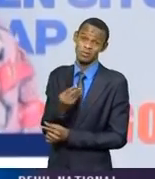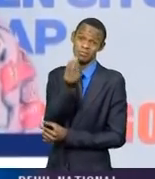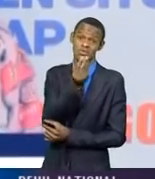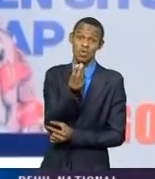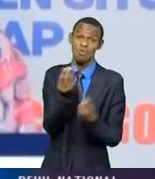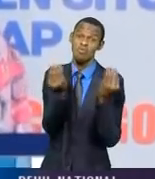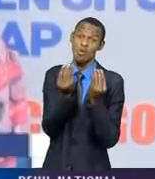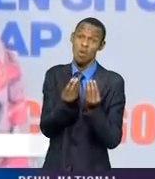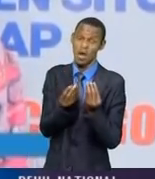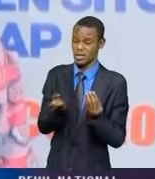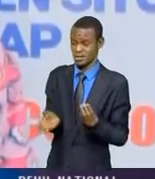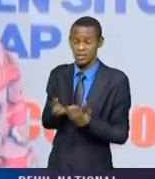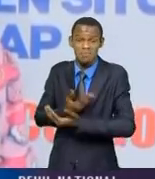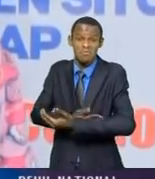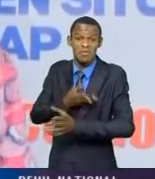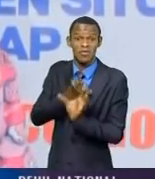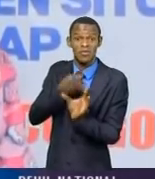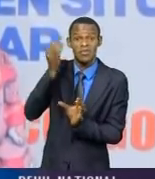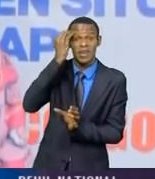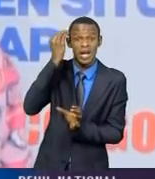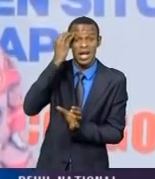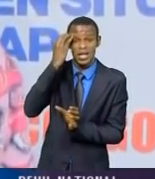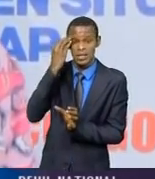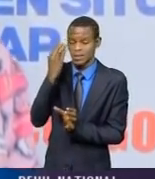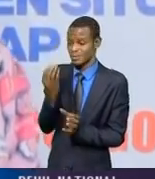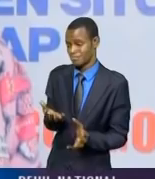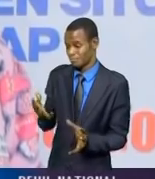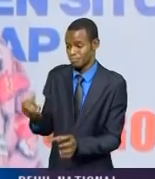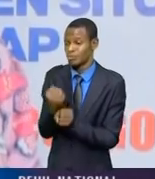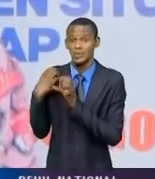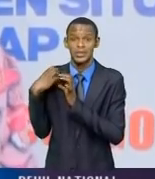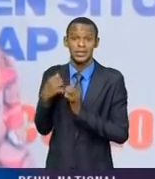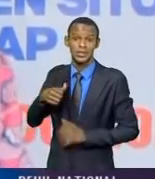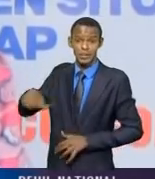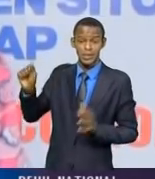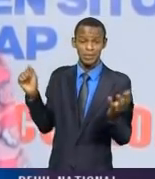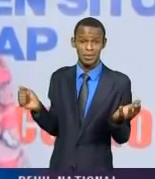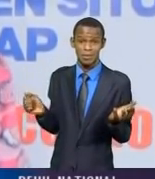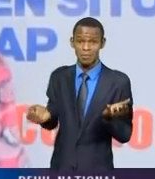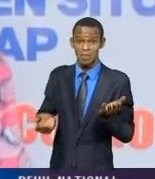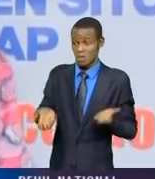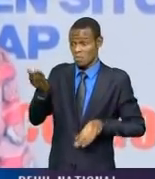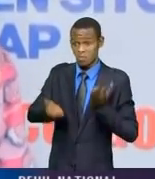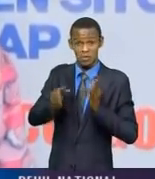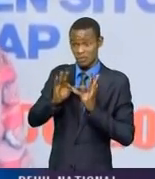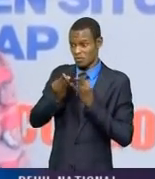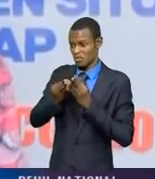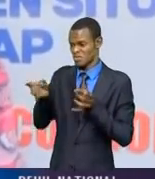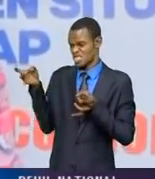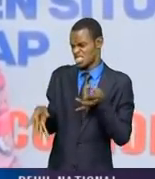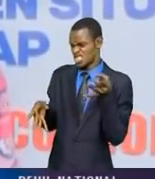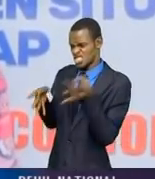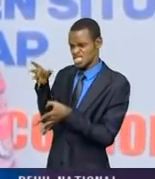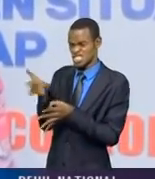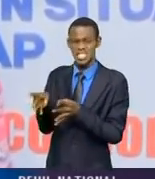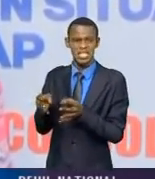même par les parents delom ou parlant de lui-même cabanon la maman avec la faim